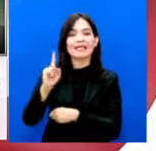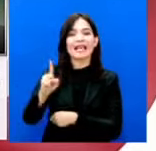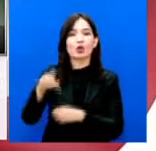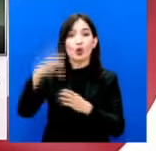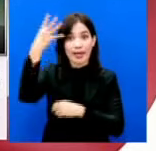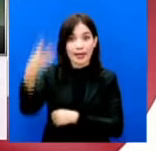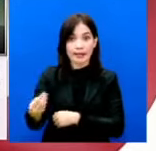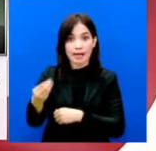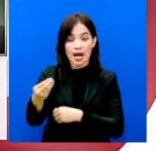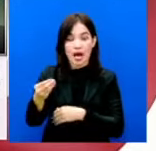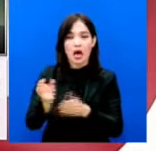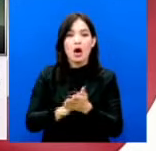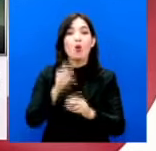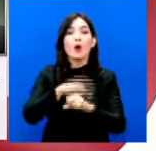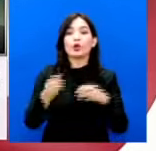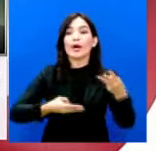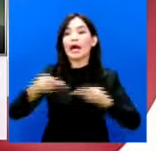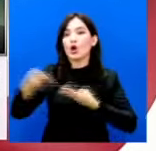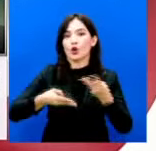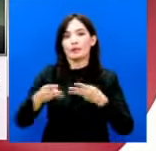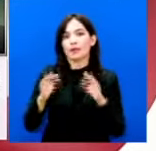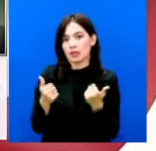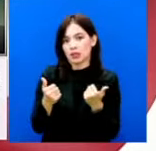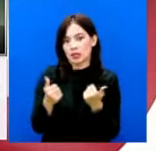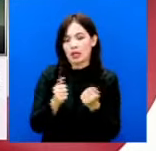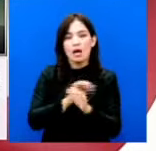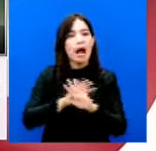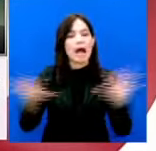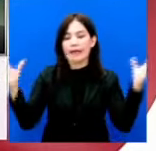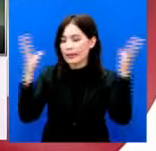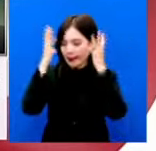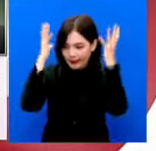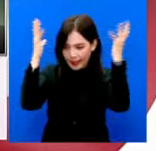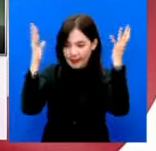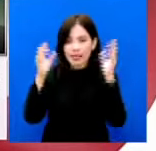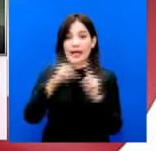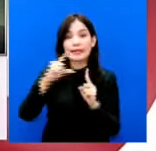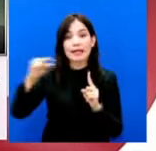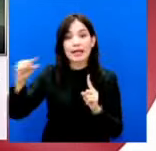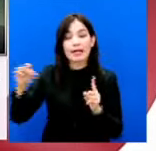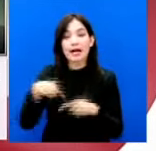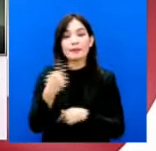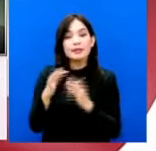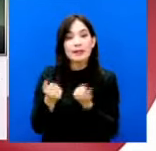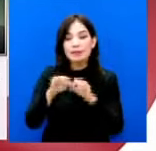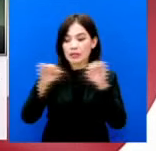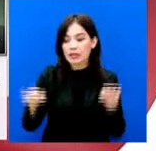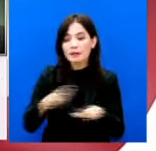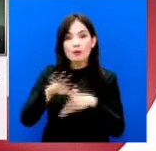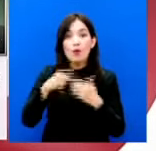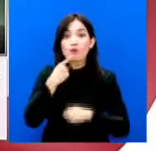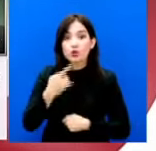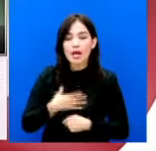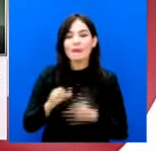itu akan berputar. Ketika ekonomi terputar, insya Allah tidak akan ada yang stres Bapak. Digitalisasi yang kita siapkan, sistem kita siapkan akan